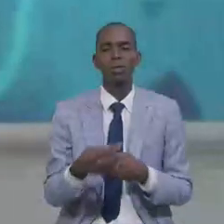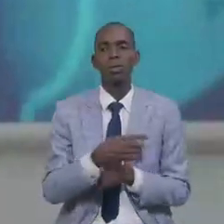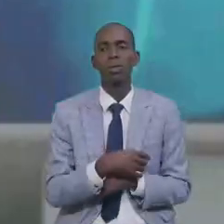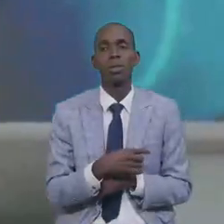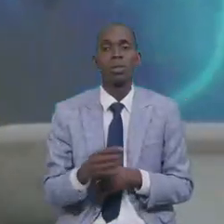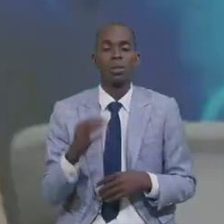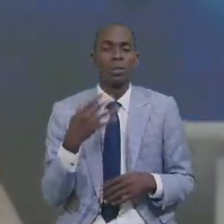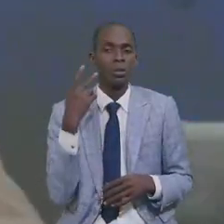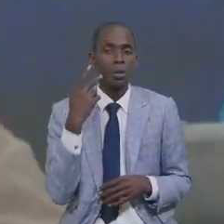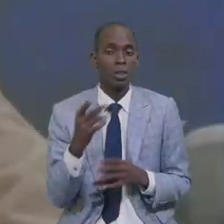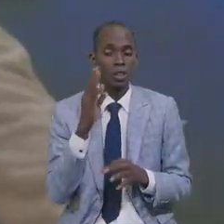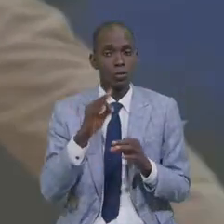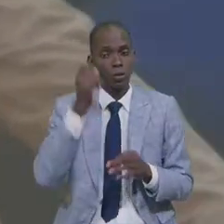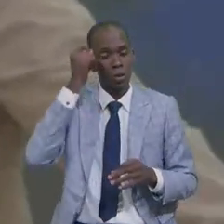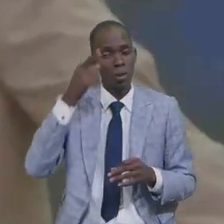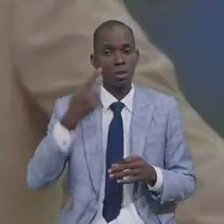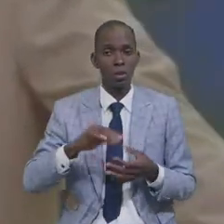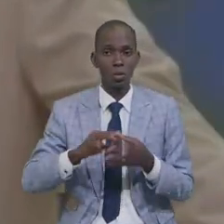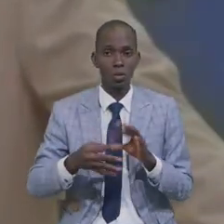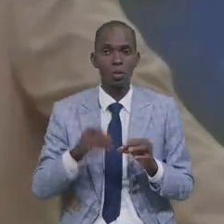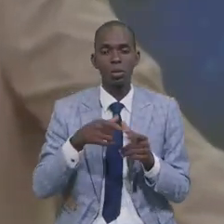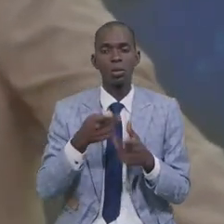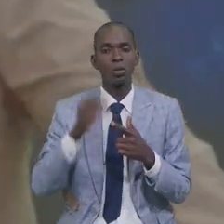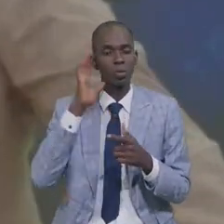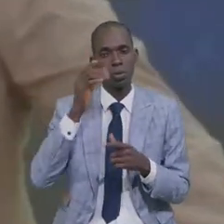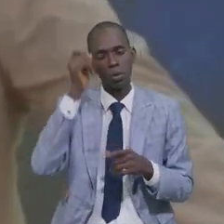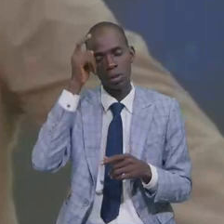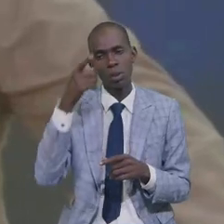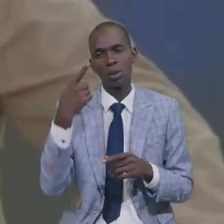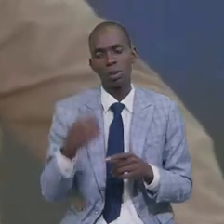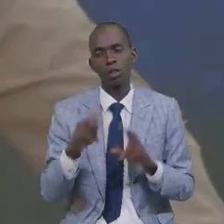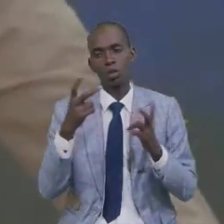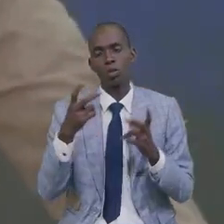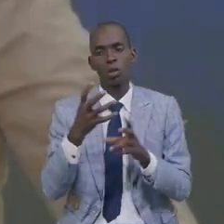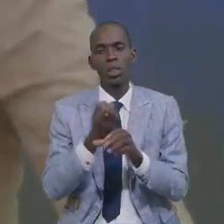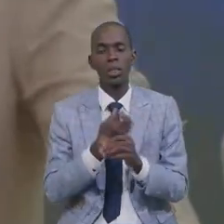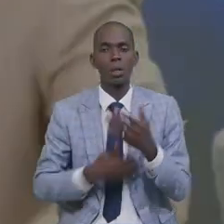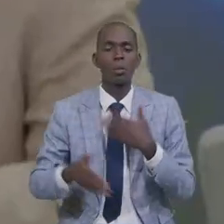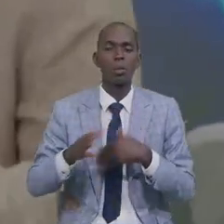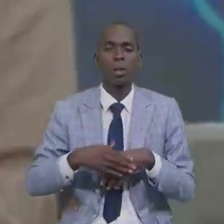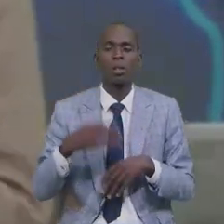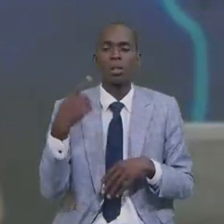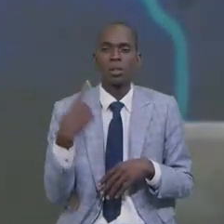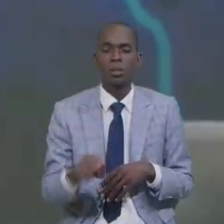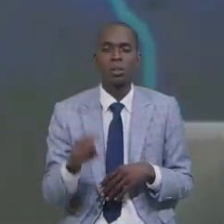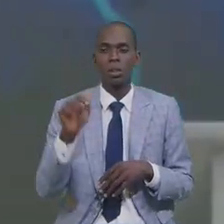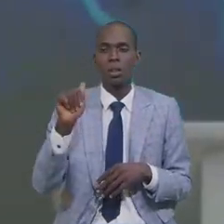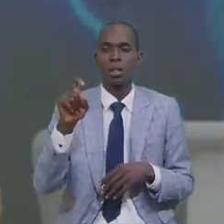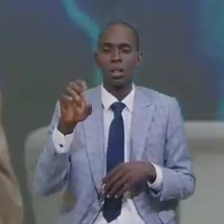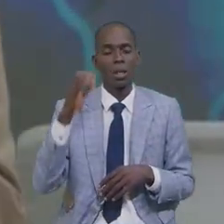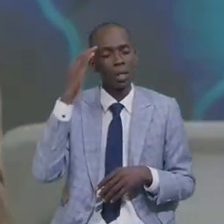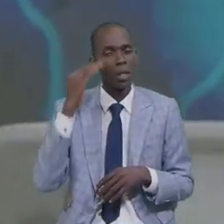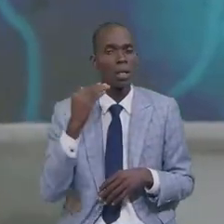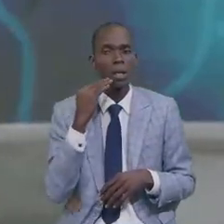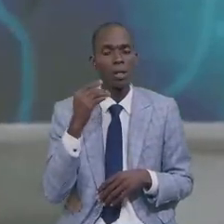comprenez l'histoire, vous comprendrez l'application. Recouvrez la tête de hache ou le fer de hache perdu pour